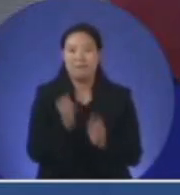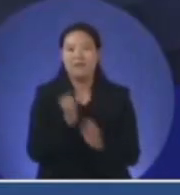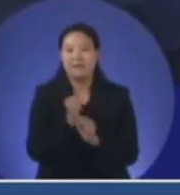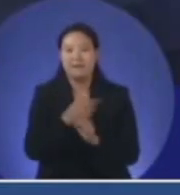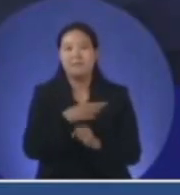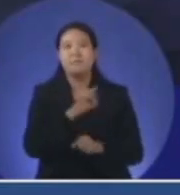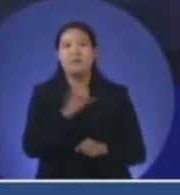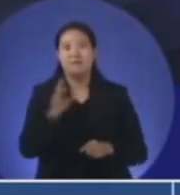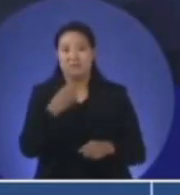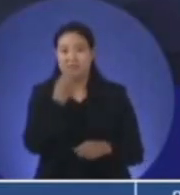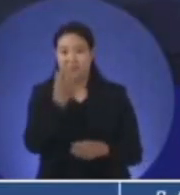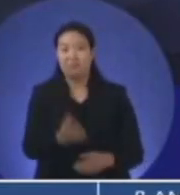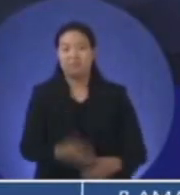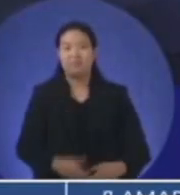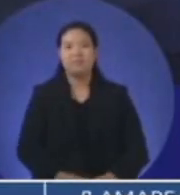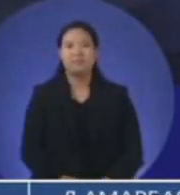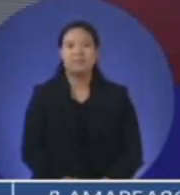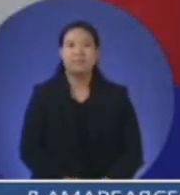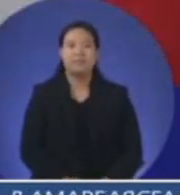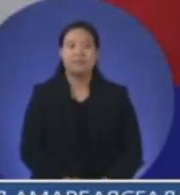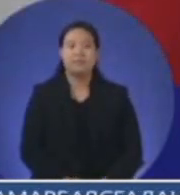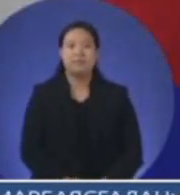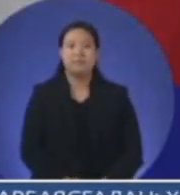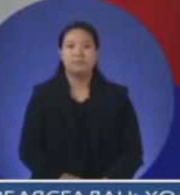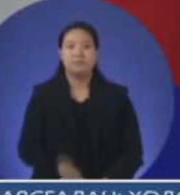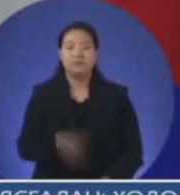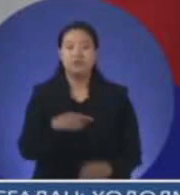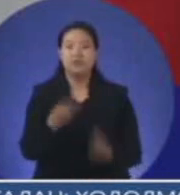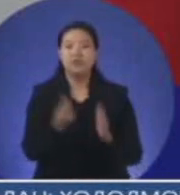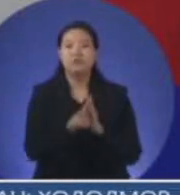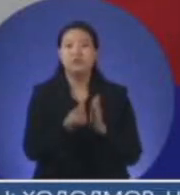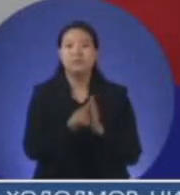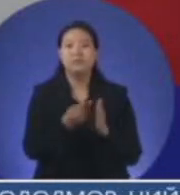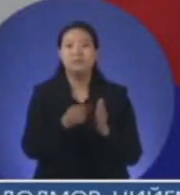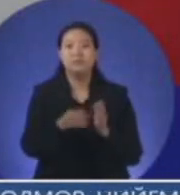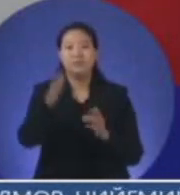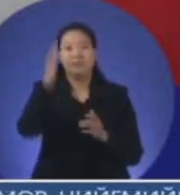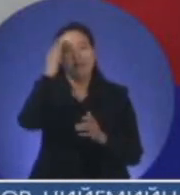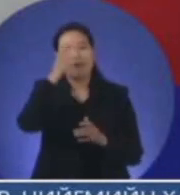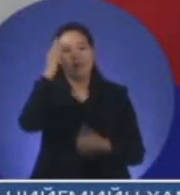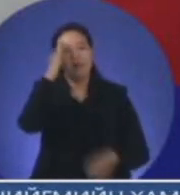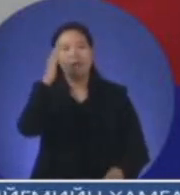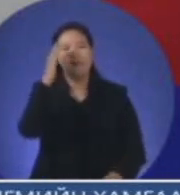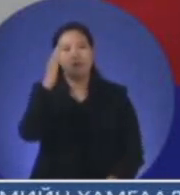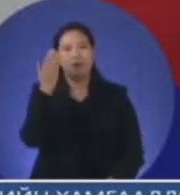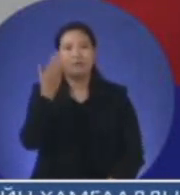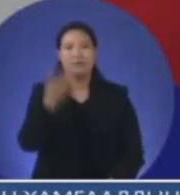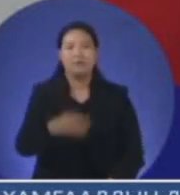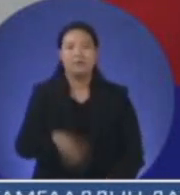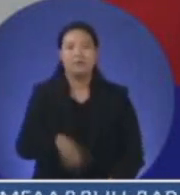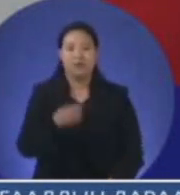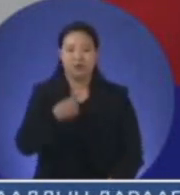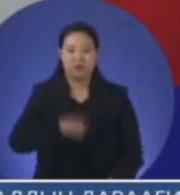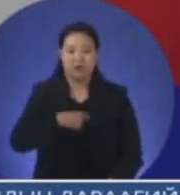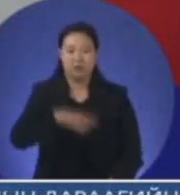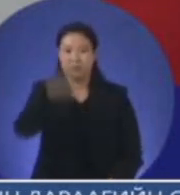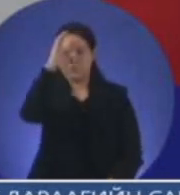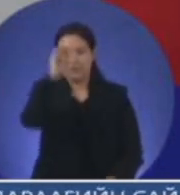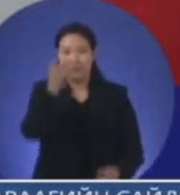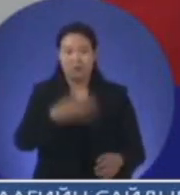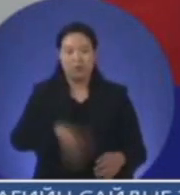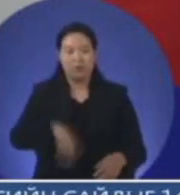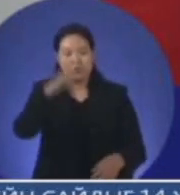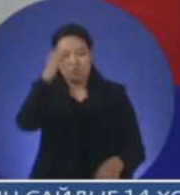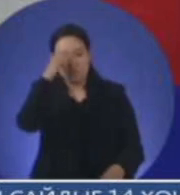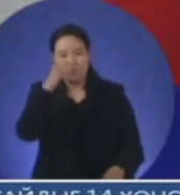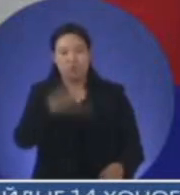байгаагаа хэллээ. Одоо жишээлбэл эцэг нь одоо нэг гишүүн сайд байхад хүүн төрийн нар юм